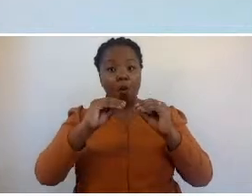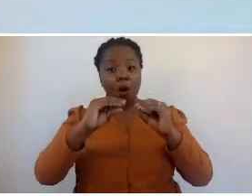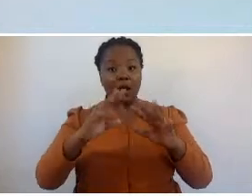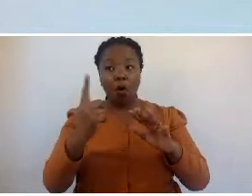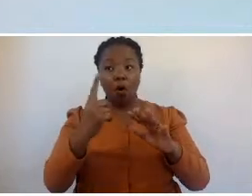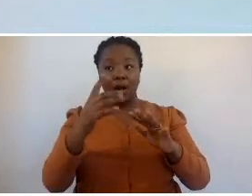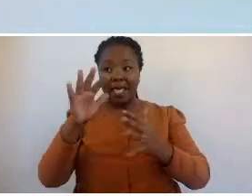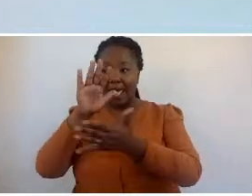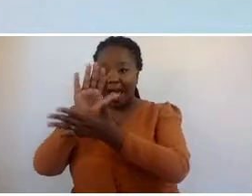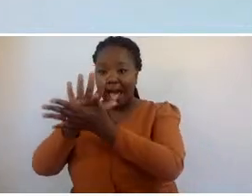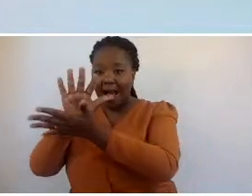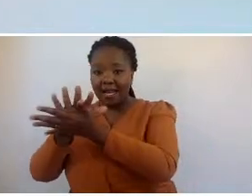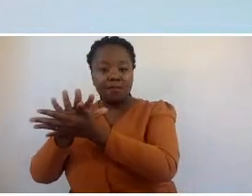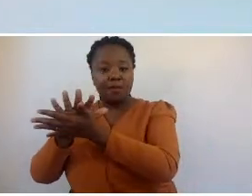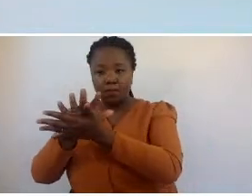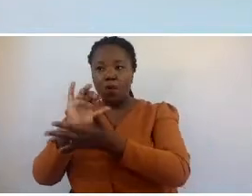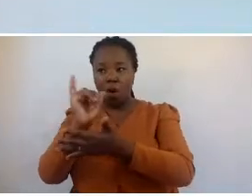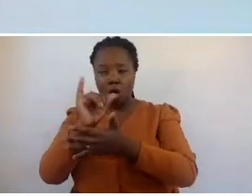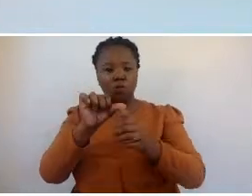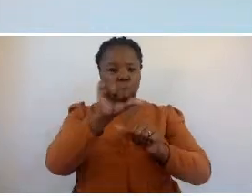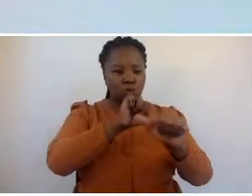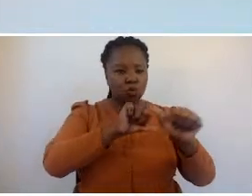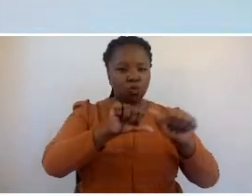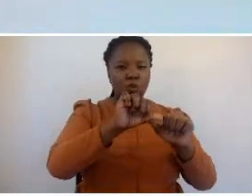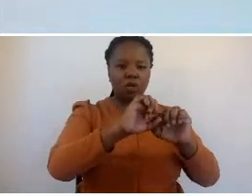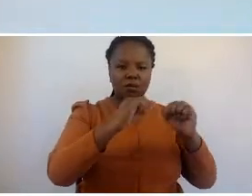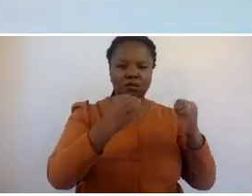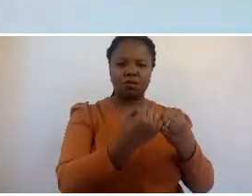Appuyer tous les apprenants, non seulement sur le volet des programmes